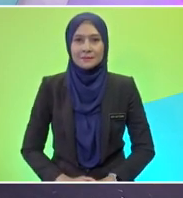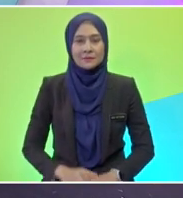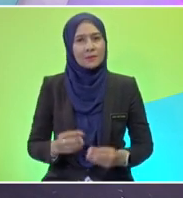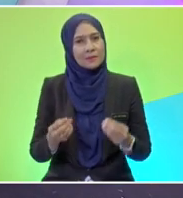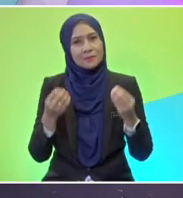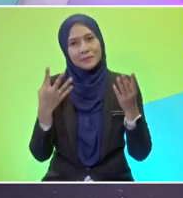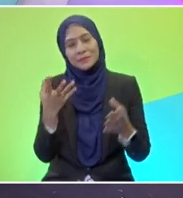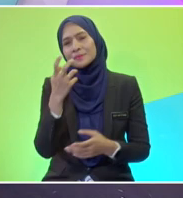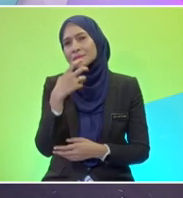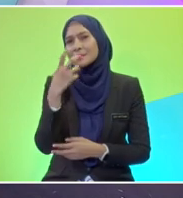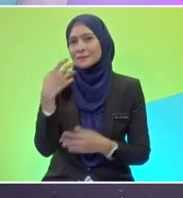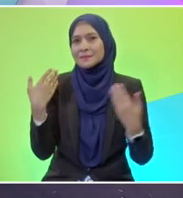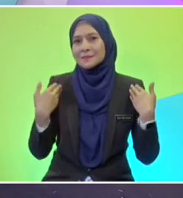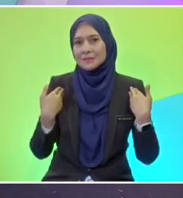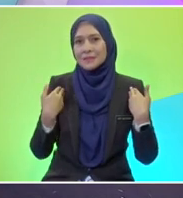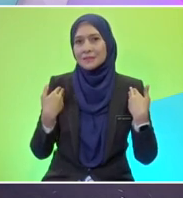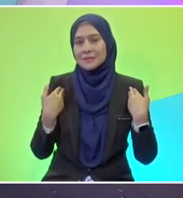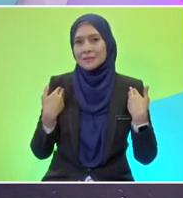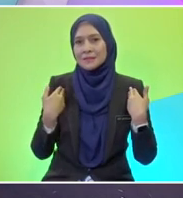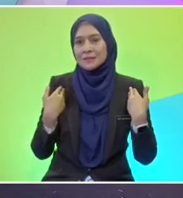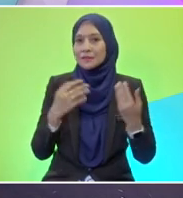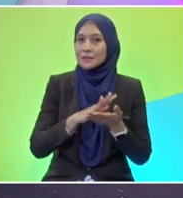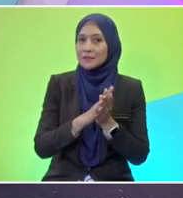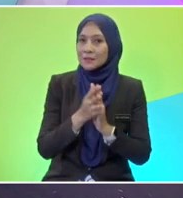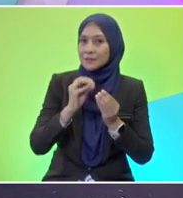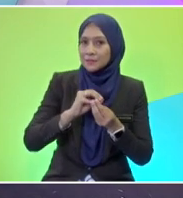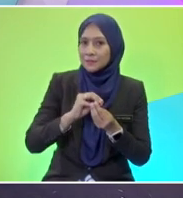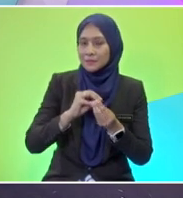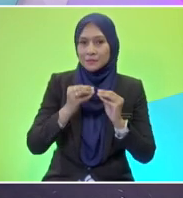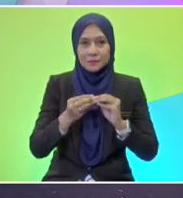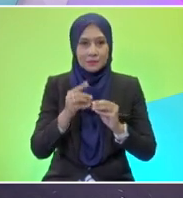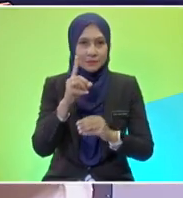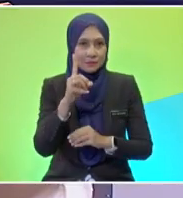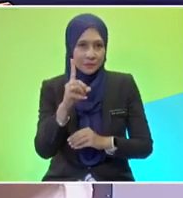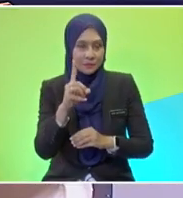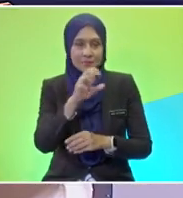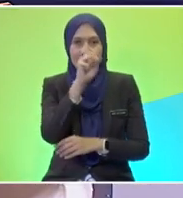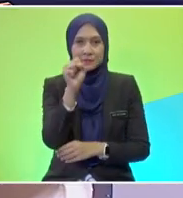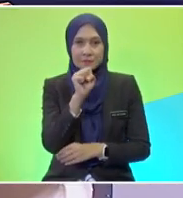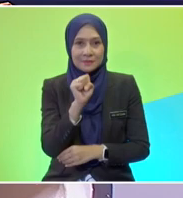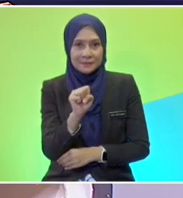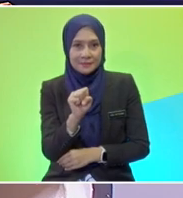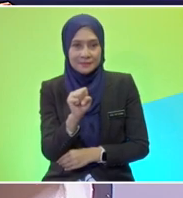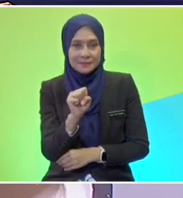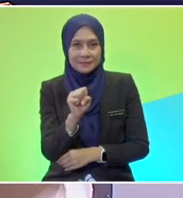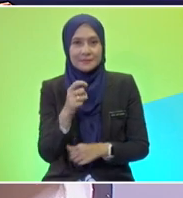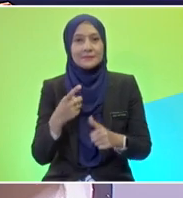Fikah tu. Betul. Kan? Jadi, saya nak bagi soalan yang pertama. Murid-murid tentu dekat rumah tu nak tahu soalan yang pertama.